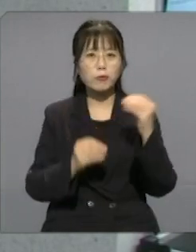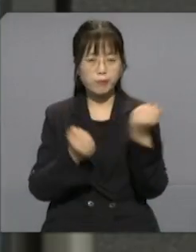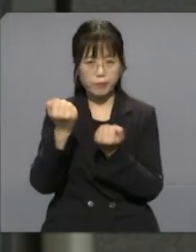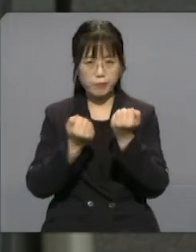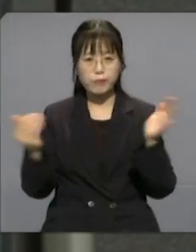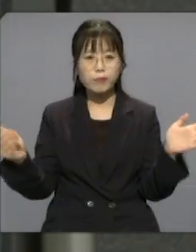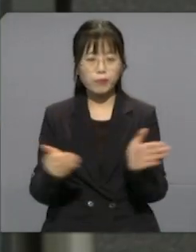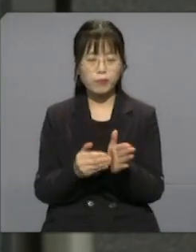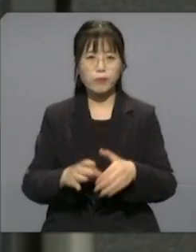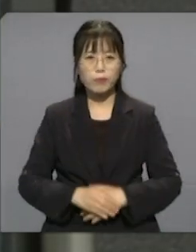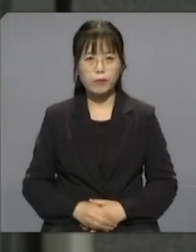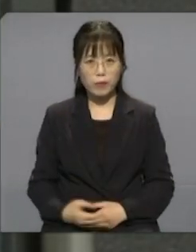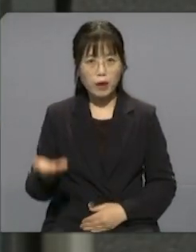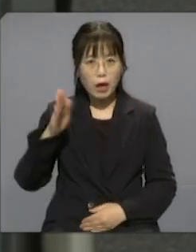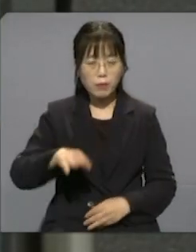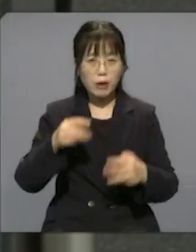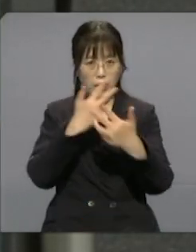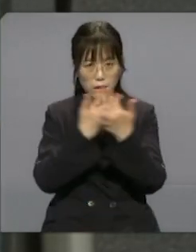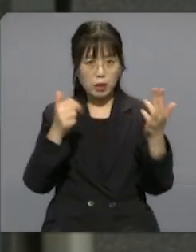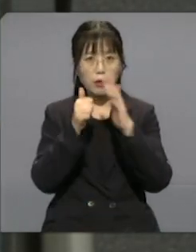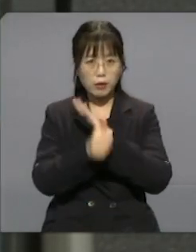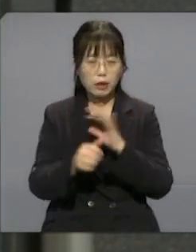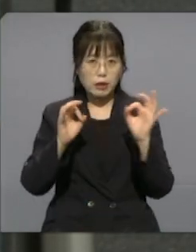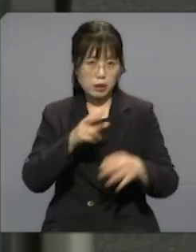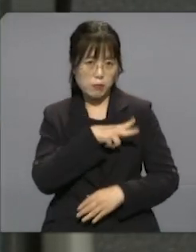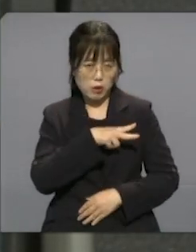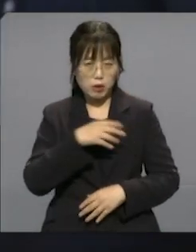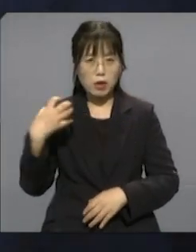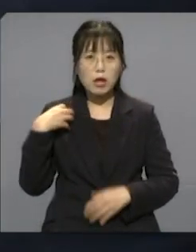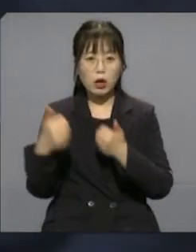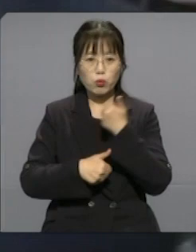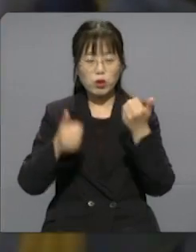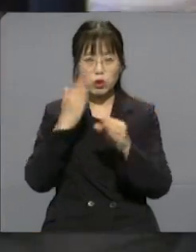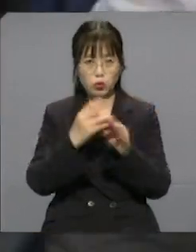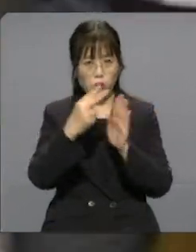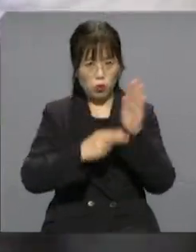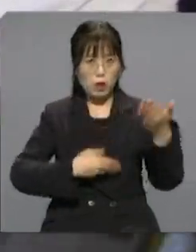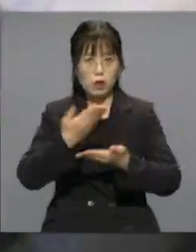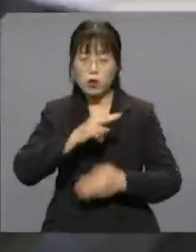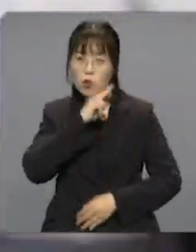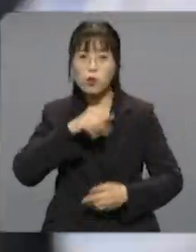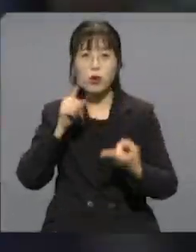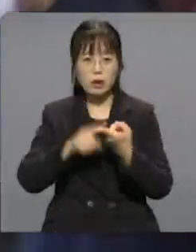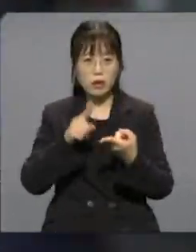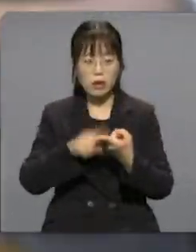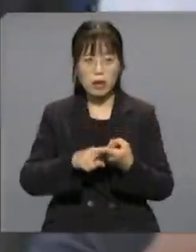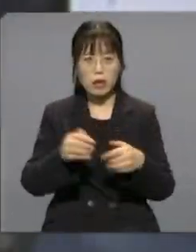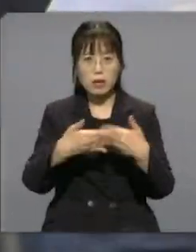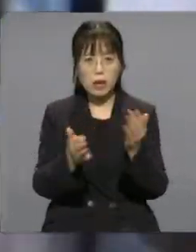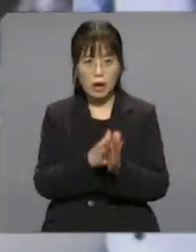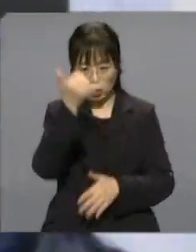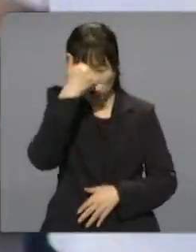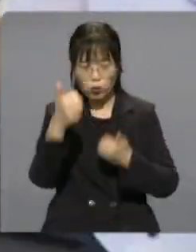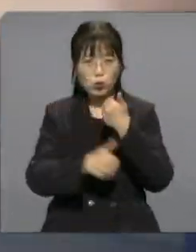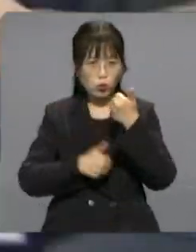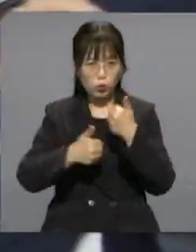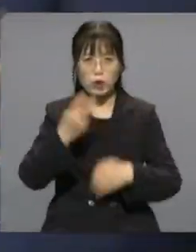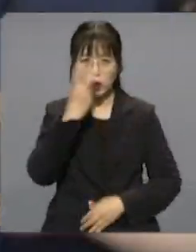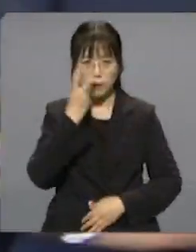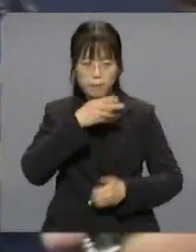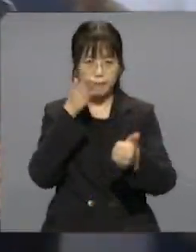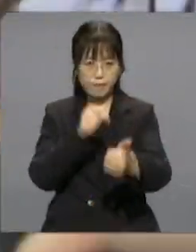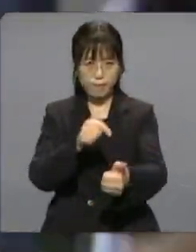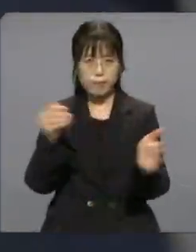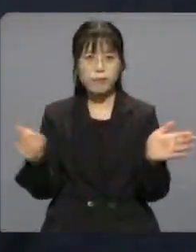해명했습니다. 하지만 이재명 대표는 김 의원의 상임위 중 가상화폐 거래 의혹에 대해 당 윤리위에 감찰을